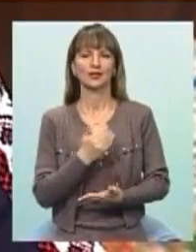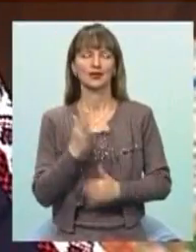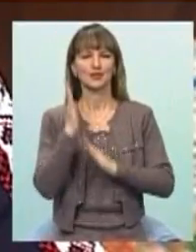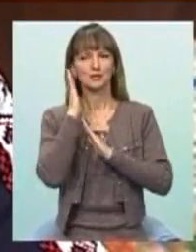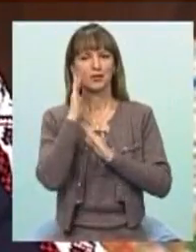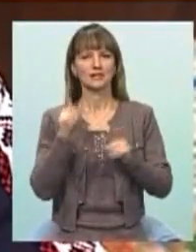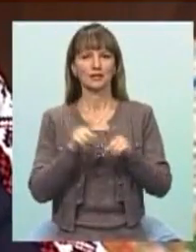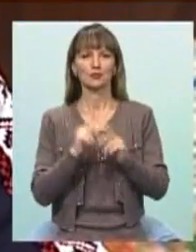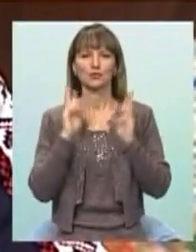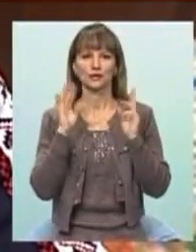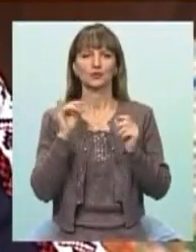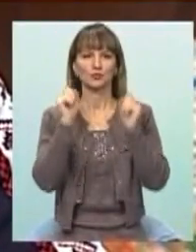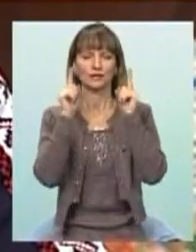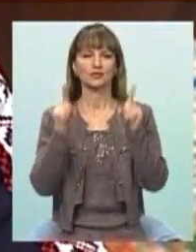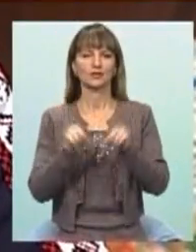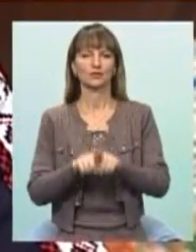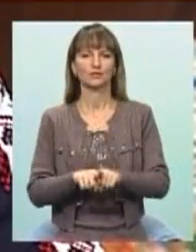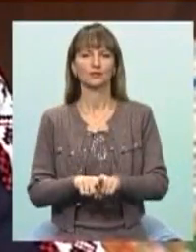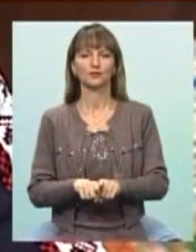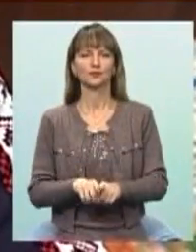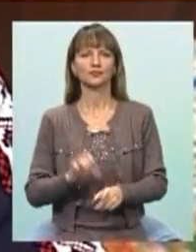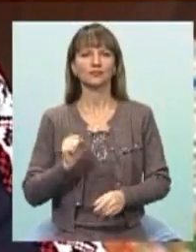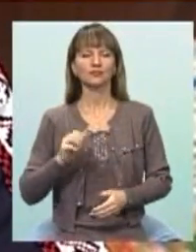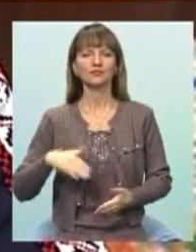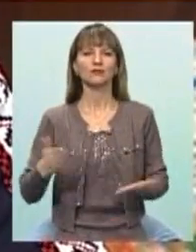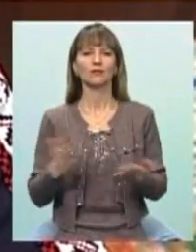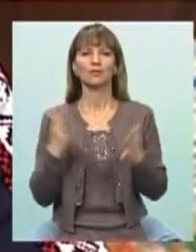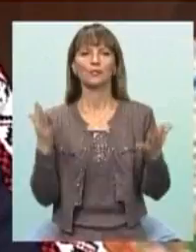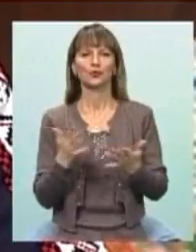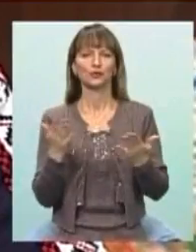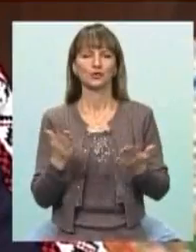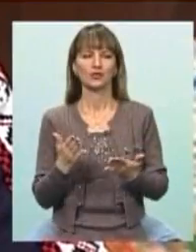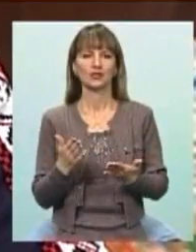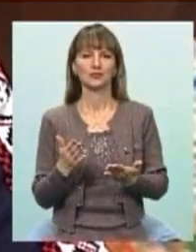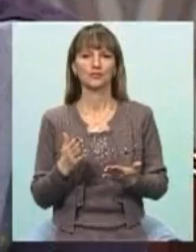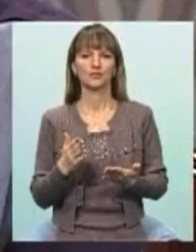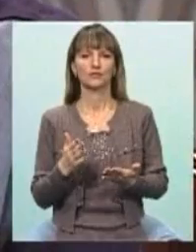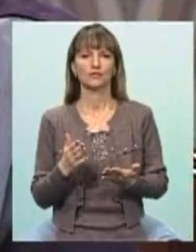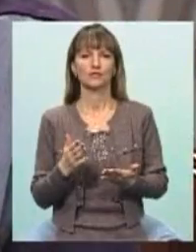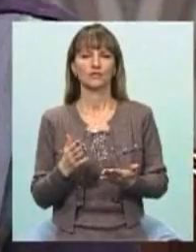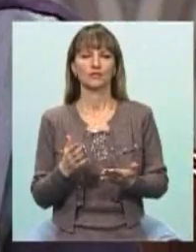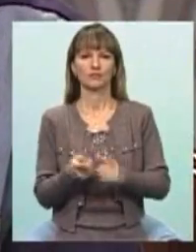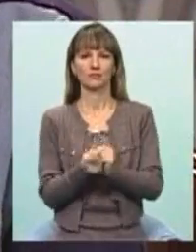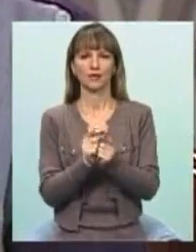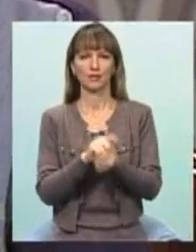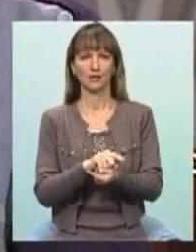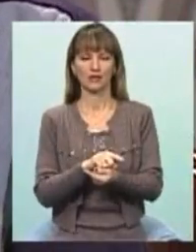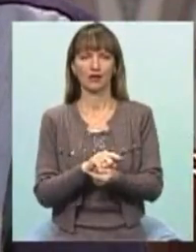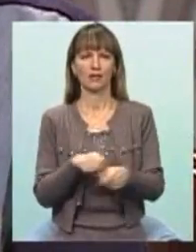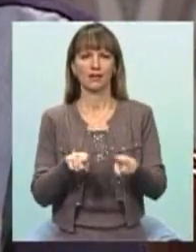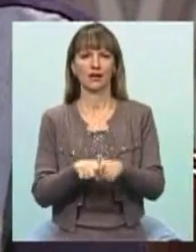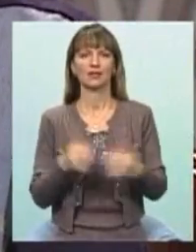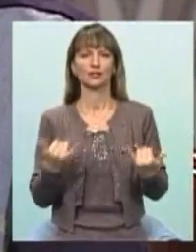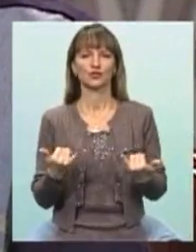такою ж зачіскою і прокидатися з нею ж. А потім, як подушка прийшла до такого стану, яка вона є